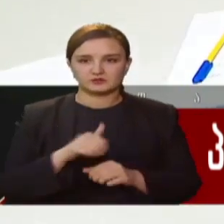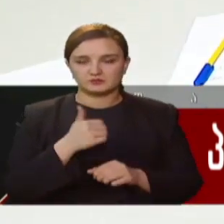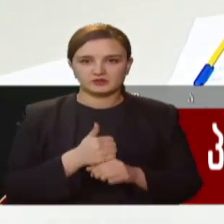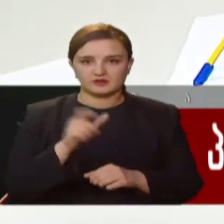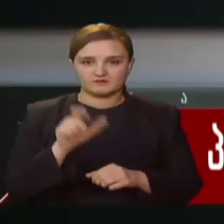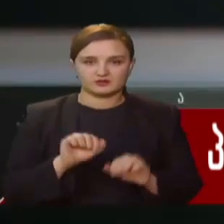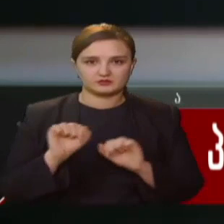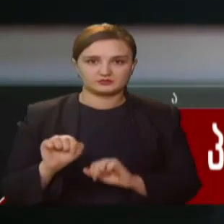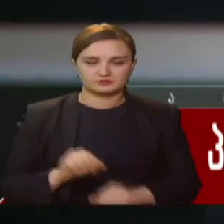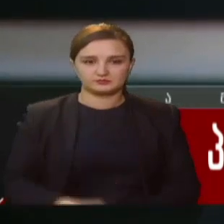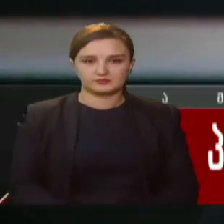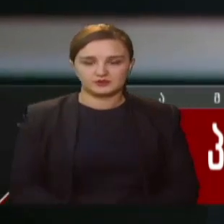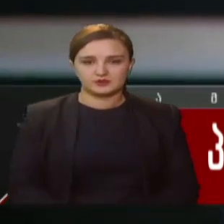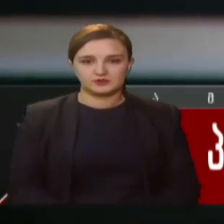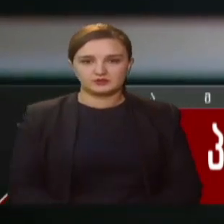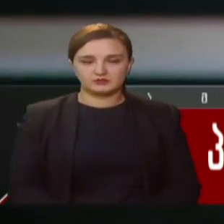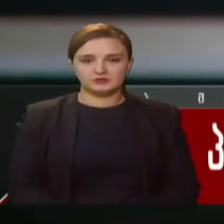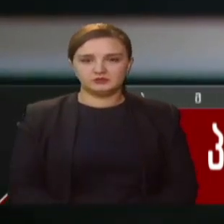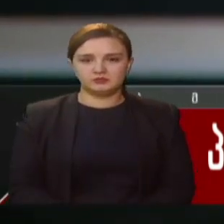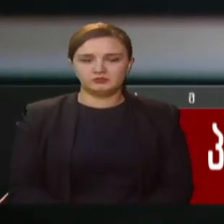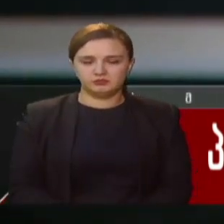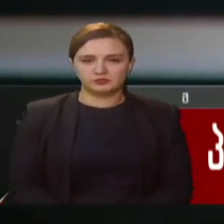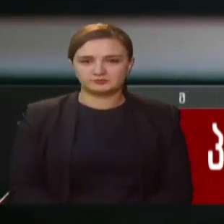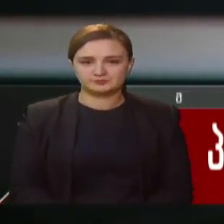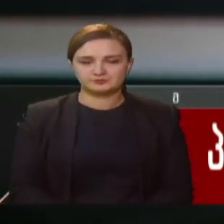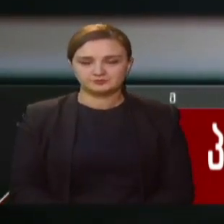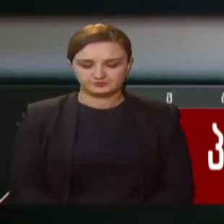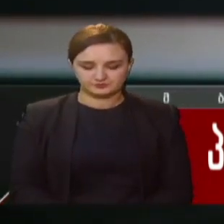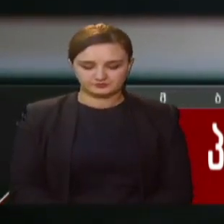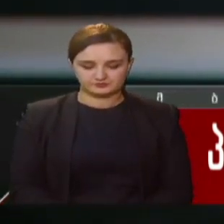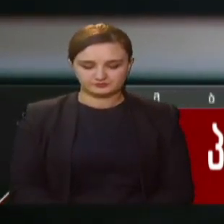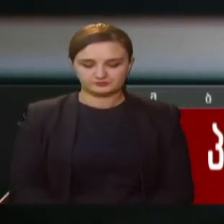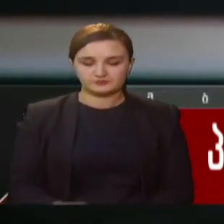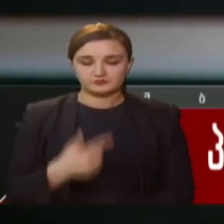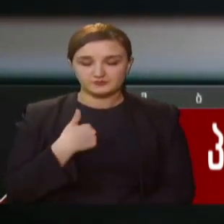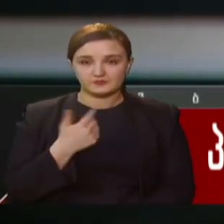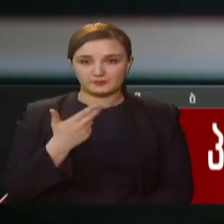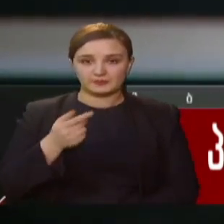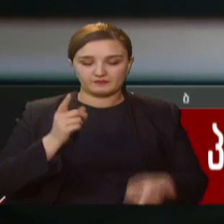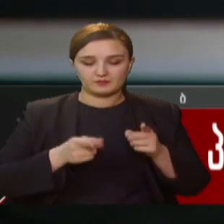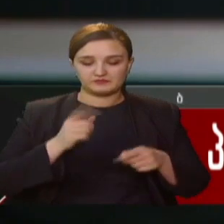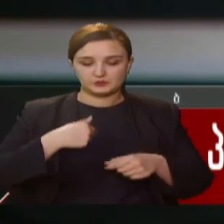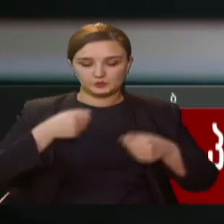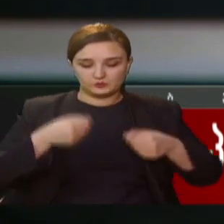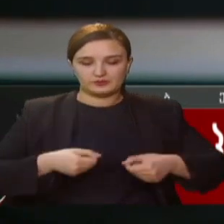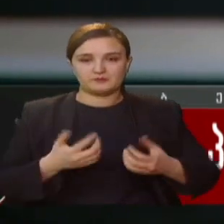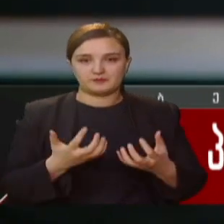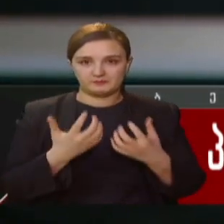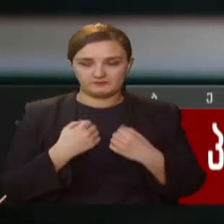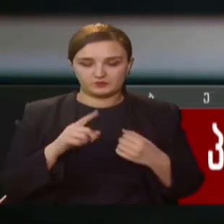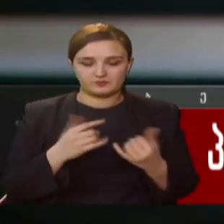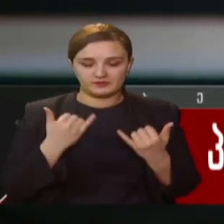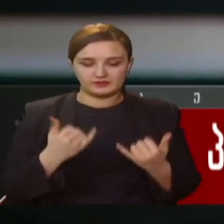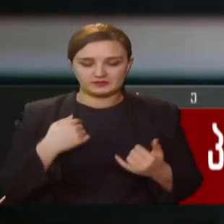metroshed ikceoda. Moraluri upleba me namdulat moipole imis upleba ro დღეს